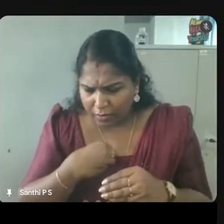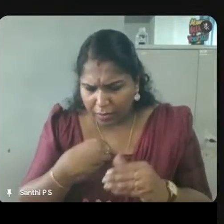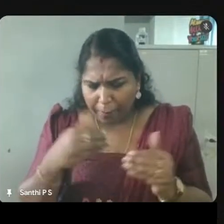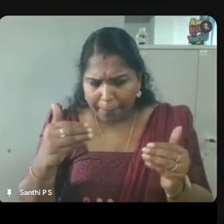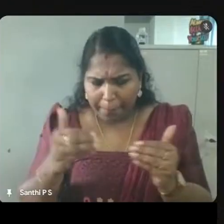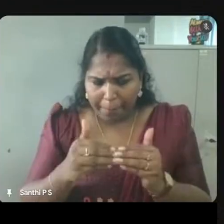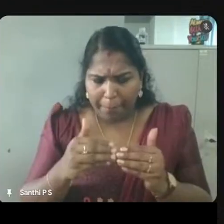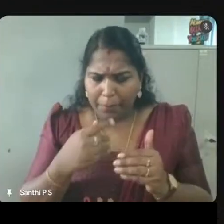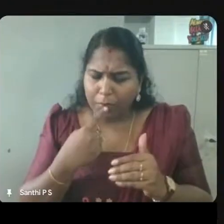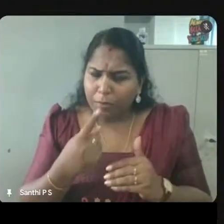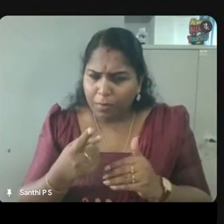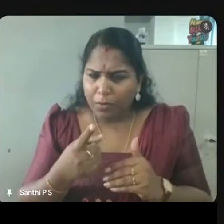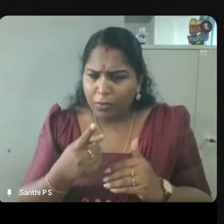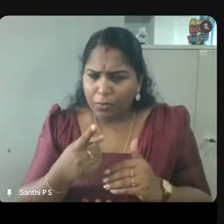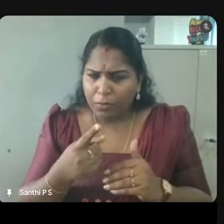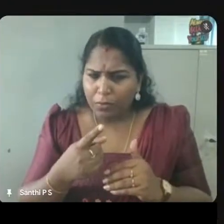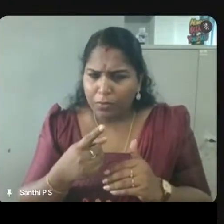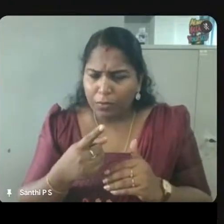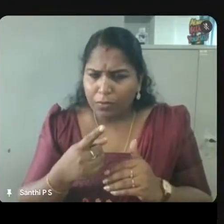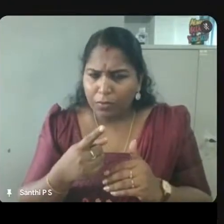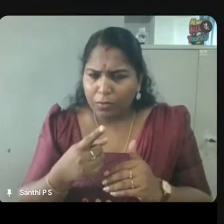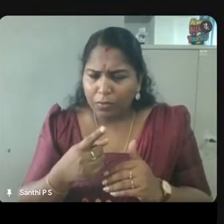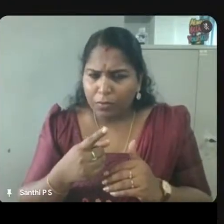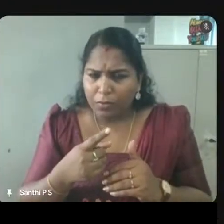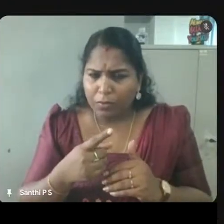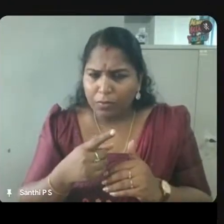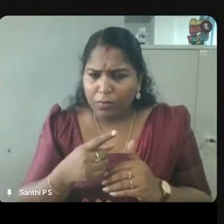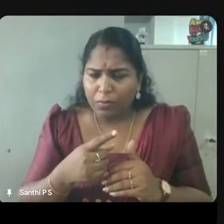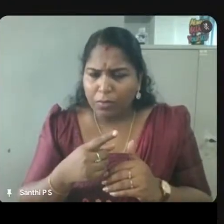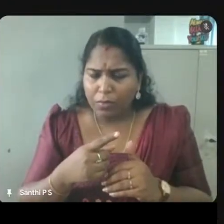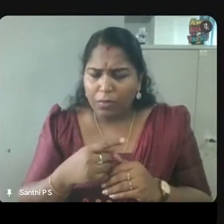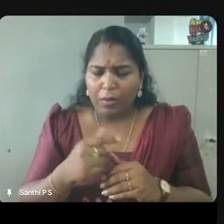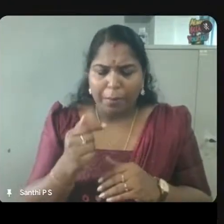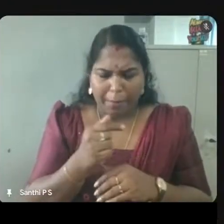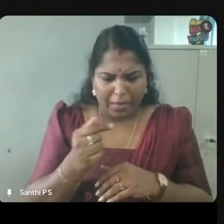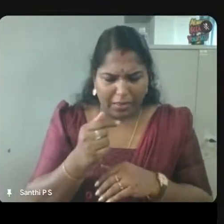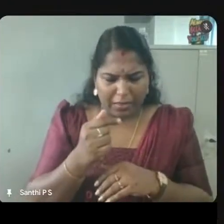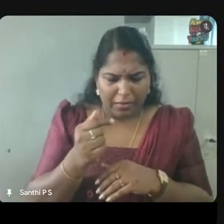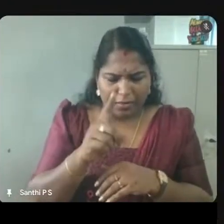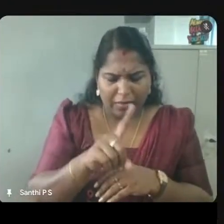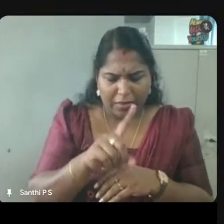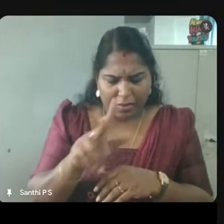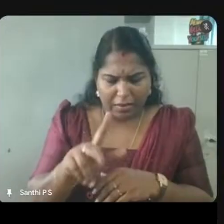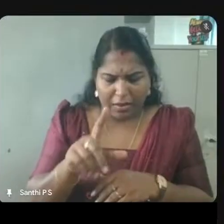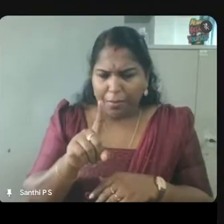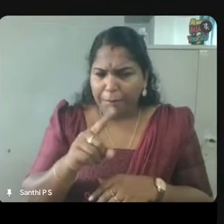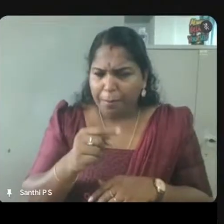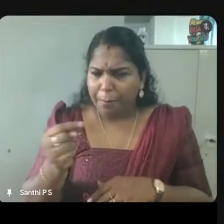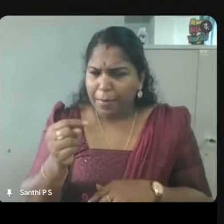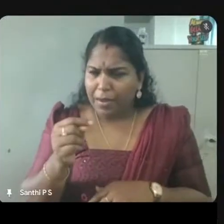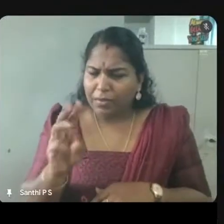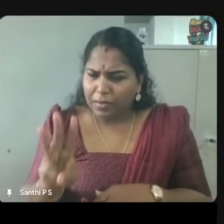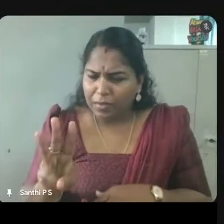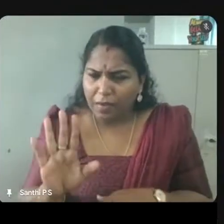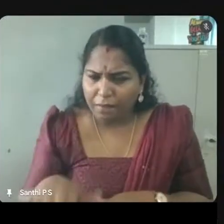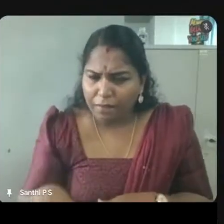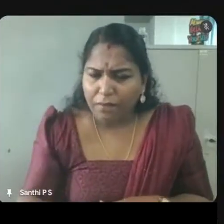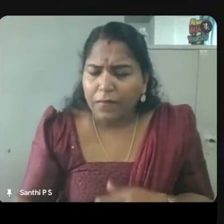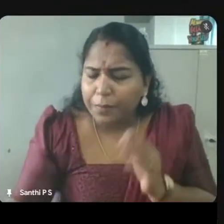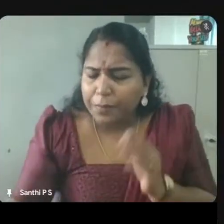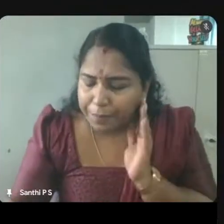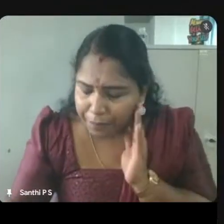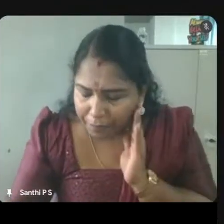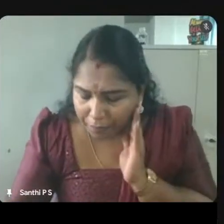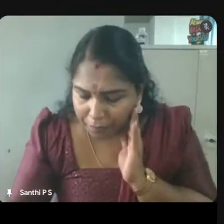കുറച്ച് -8 മറ്റത് 3 ഉണ്ട്. എന്തായാലും നാളെ തന്നെ ഫ്ലാഷസും ഫ്ലോട്ടേഴ്സും ഉള്ളത്